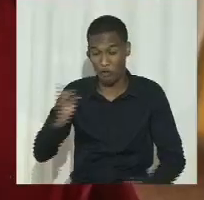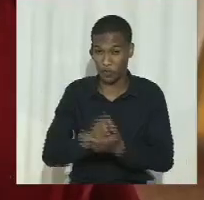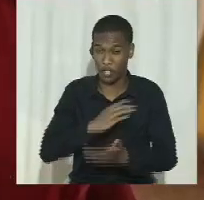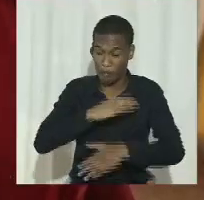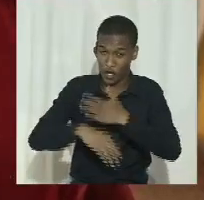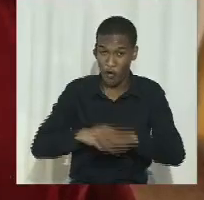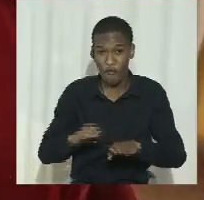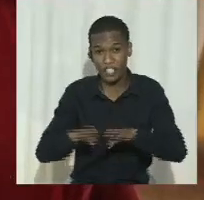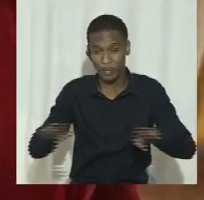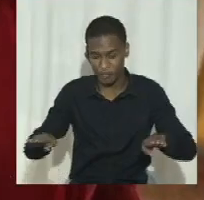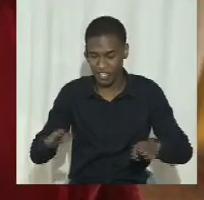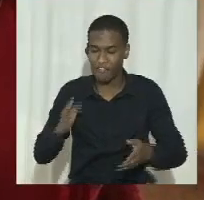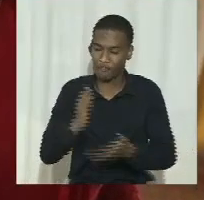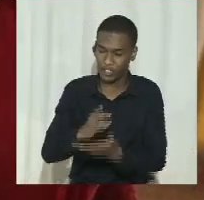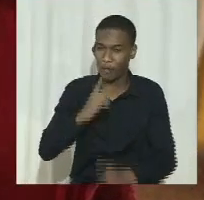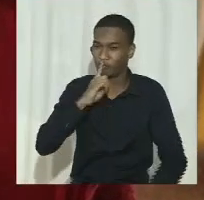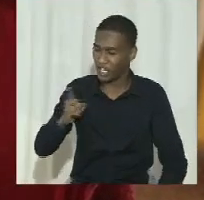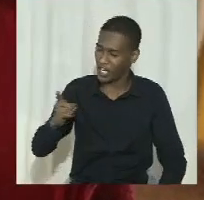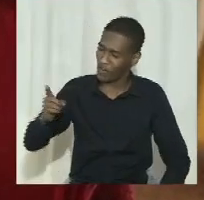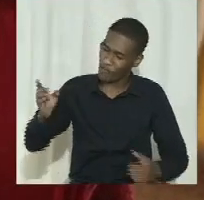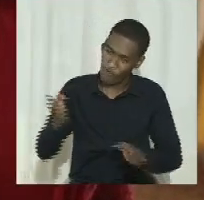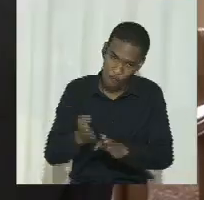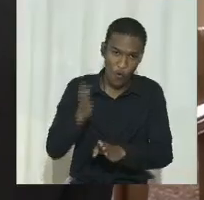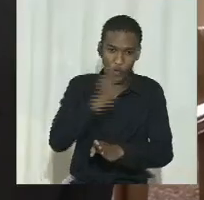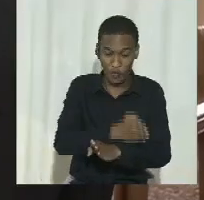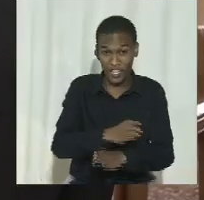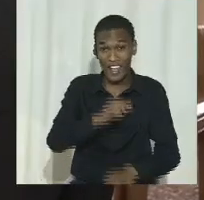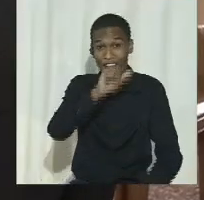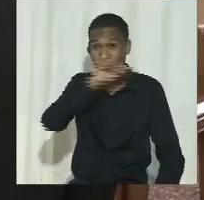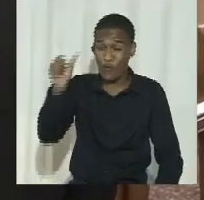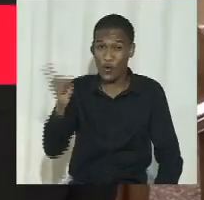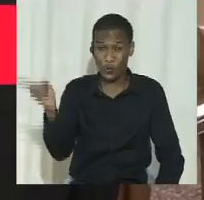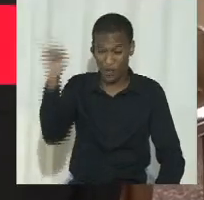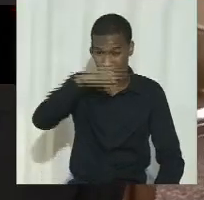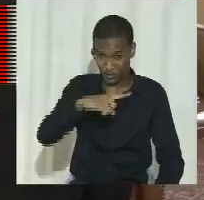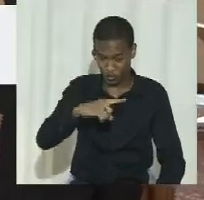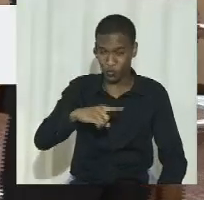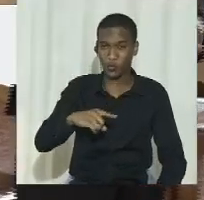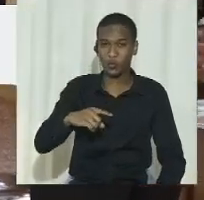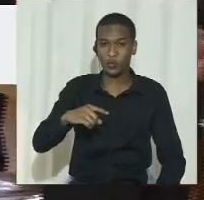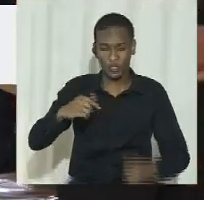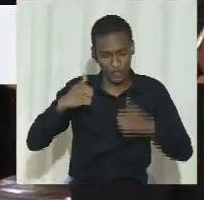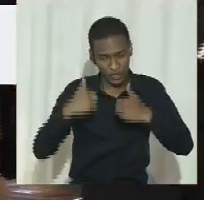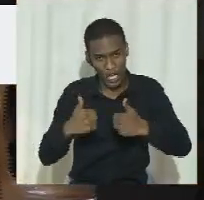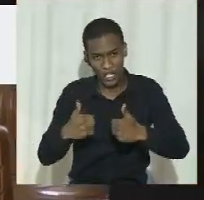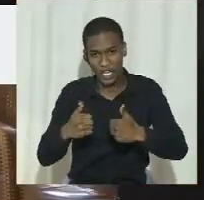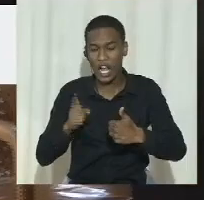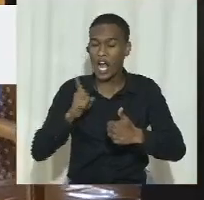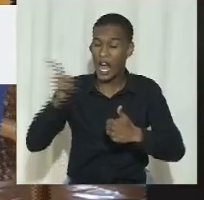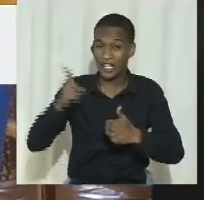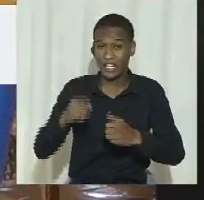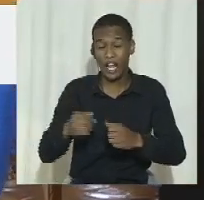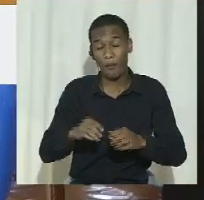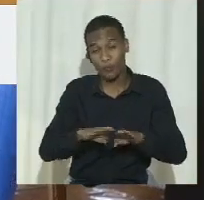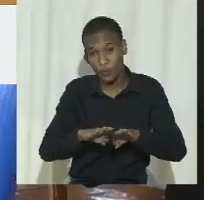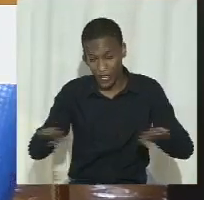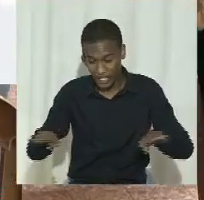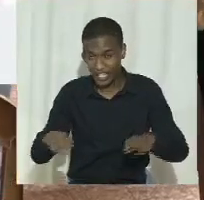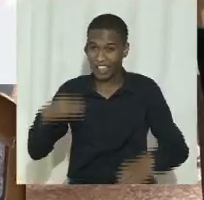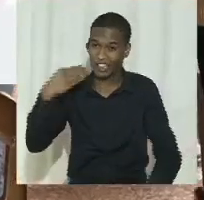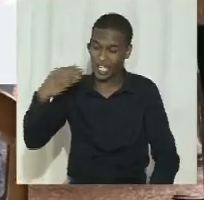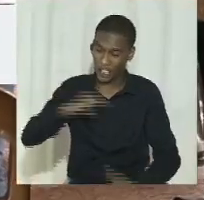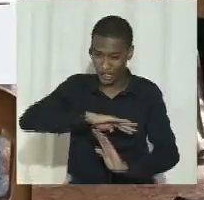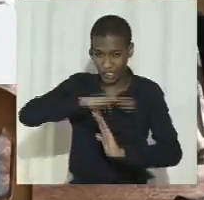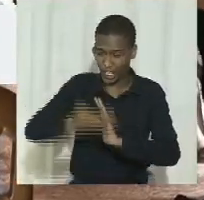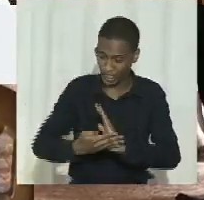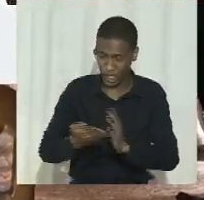nampatsiahany tokony andraikitra fa folo andro mialohan'ny andro tia nanaovana ny fisoratana no tokony ho tafapetraka eny amin'izy ireo ny antota taratasy